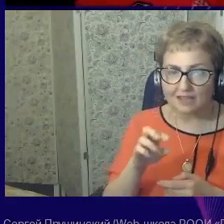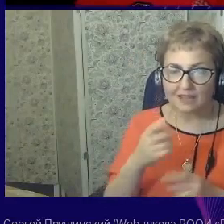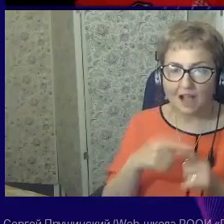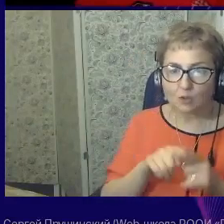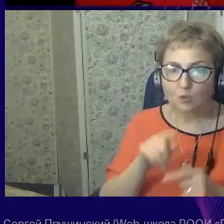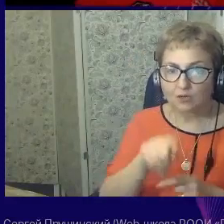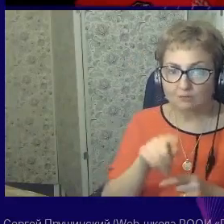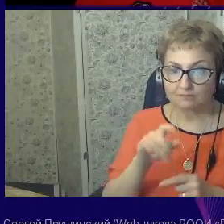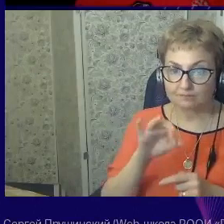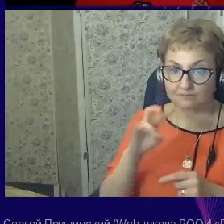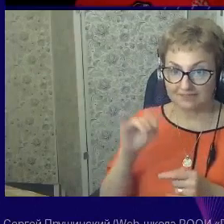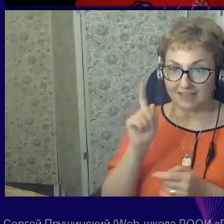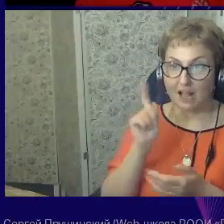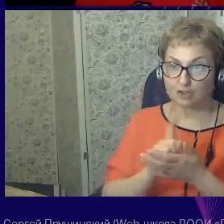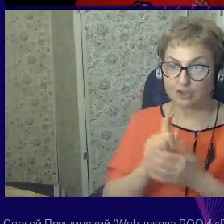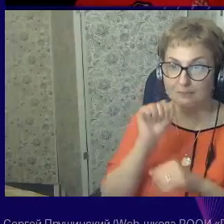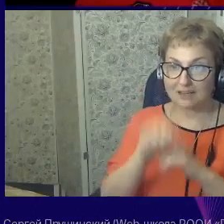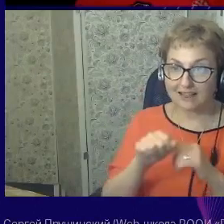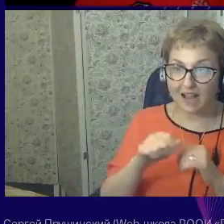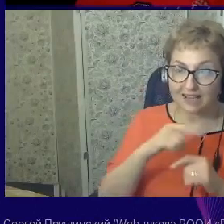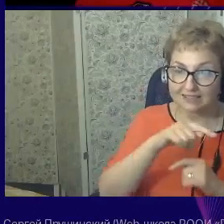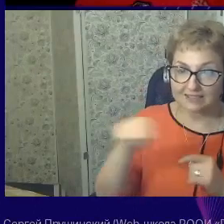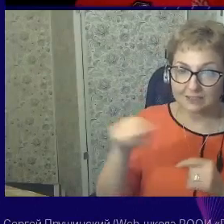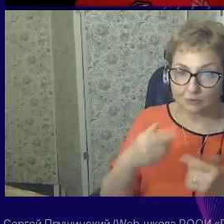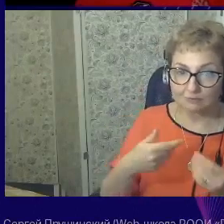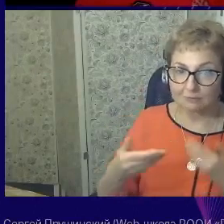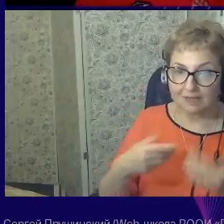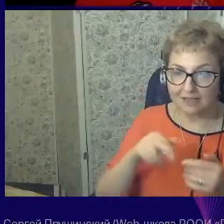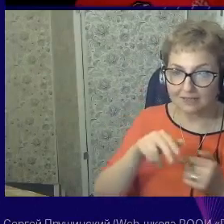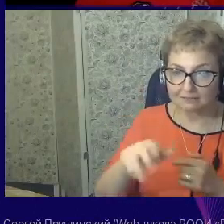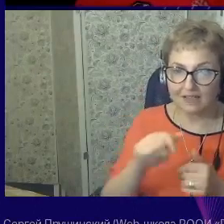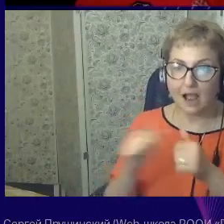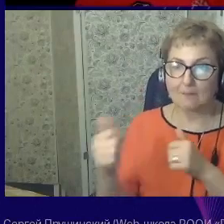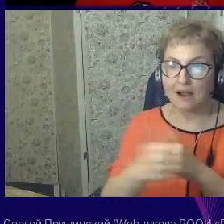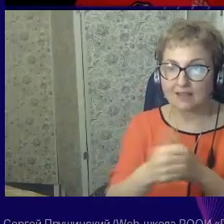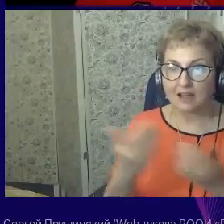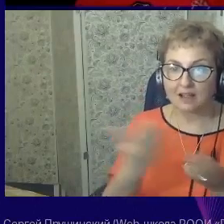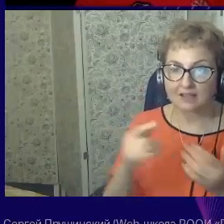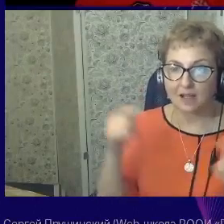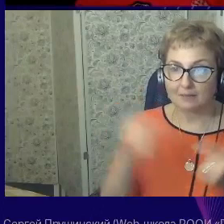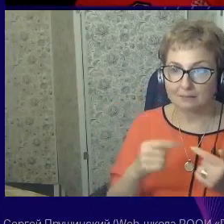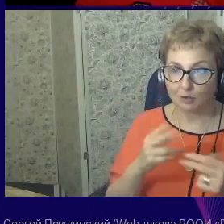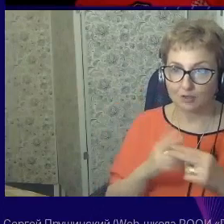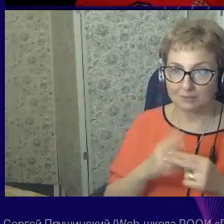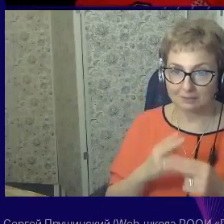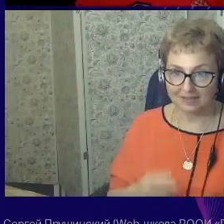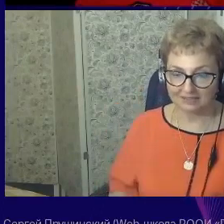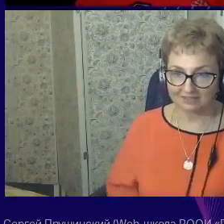они должны преодолеть или которым они должны пройти, обходя какие-то определенные